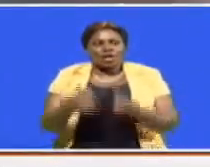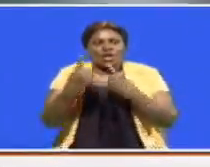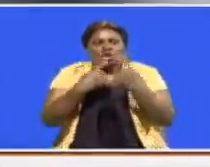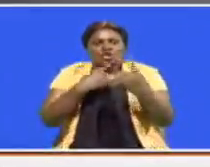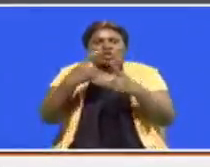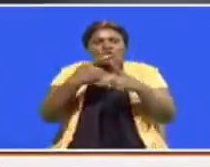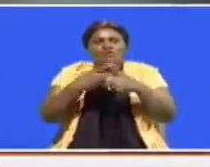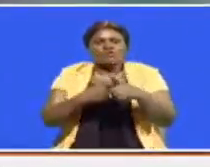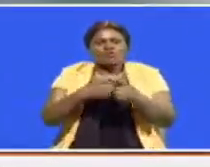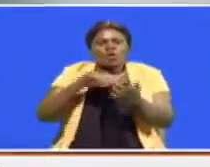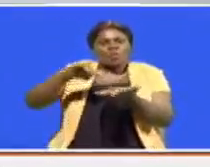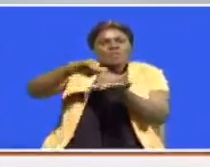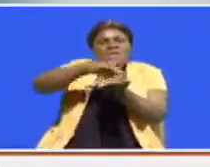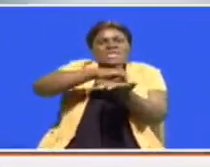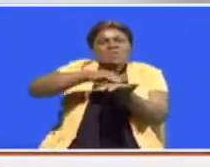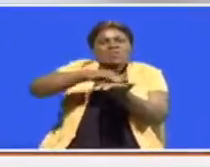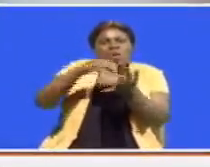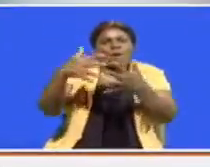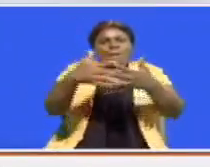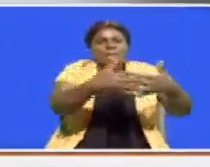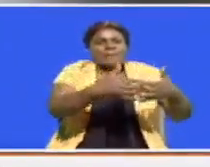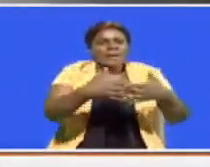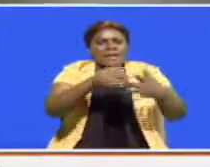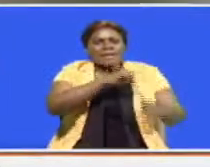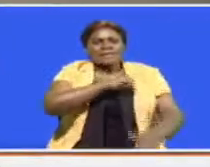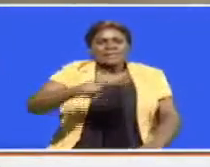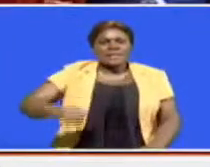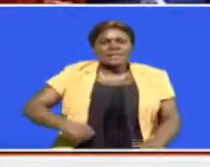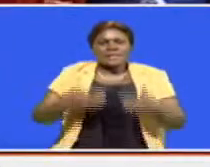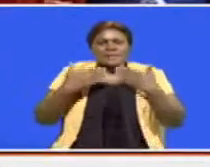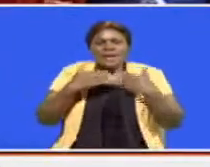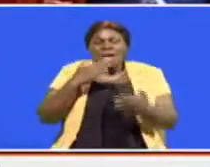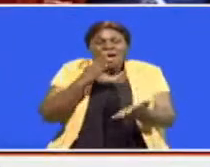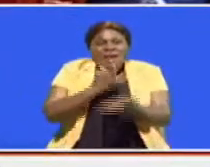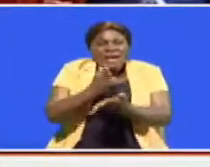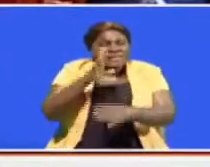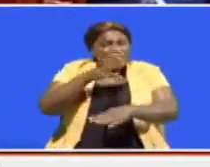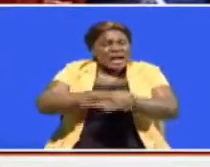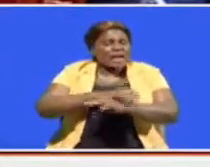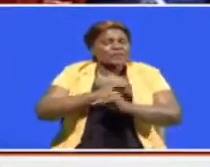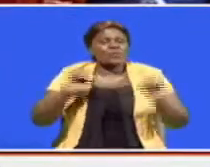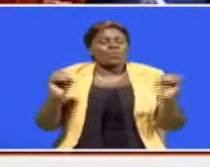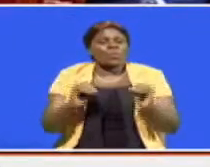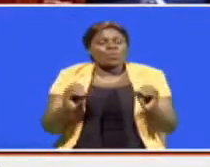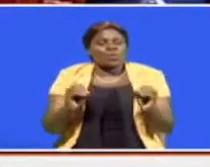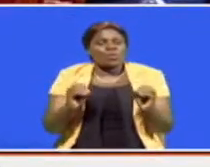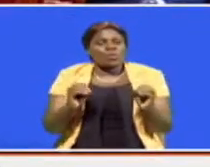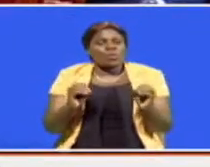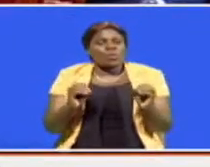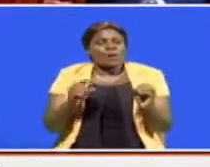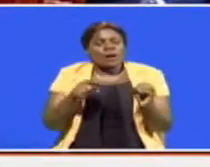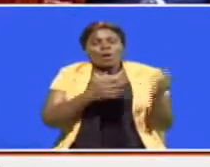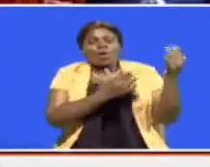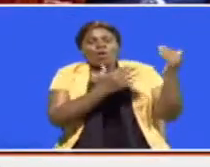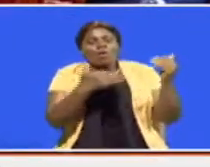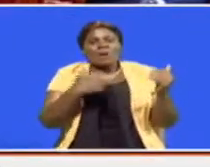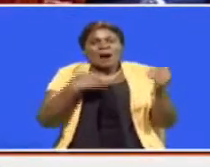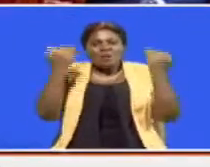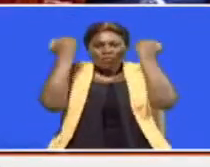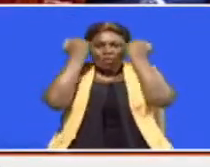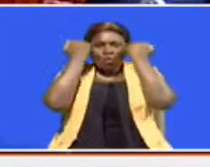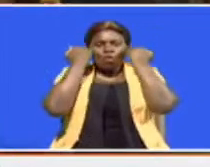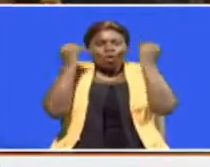Akizungumza kutoka New York Marekani, seneta huyo anasema hakutendewa haki na seneti, akisalia kwenye matumaini kuwa